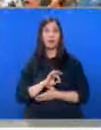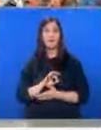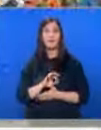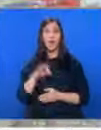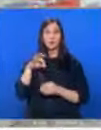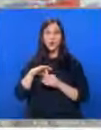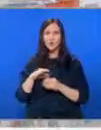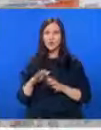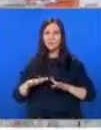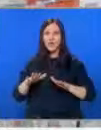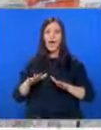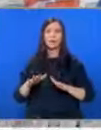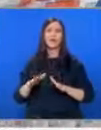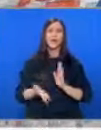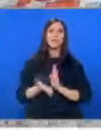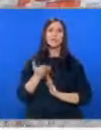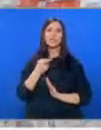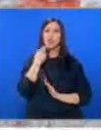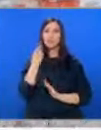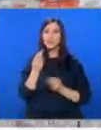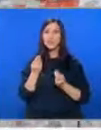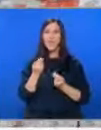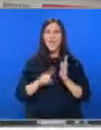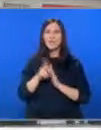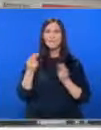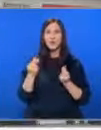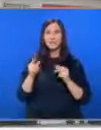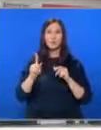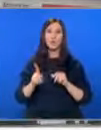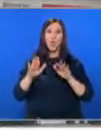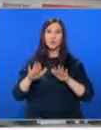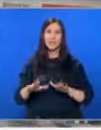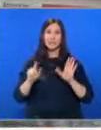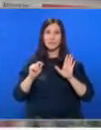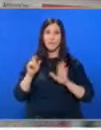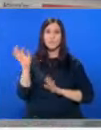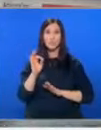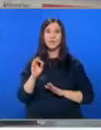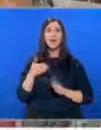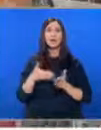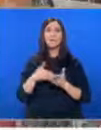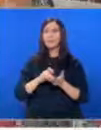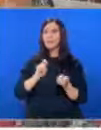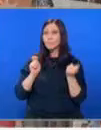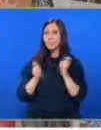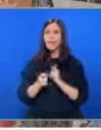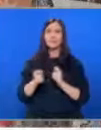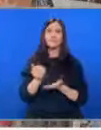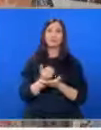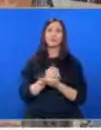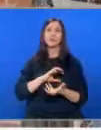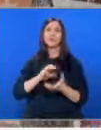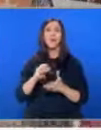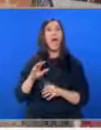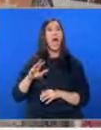влияят и растящите от години цени. Инфлацията, която остава почти 70% въпреки обратния завой в икономическите политики.